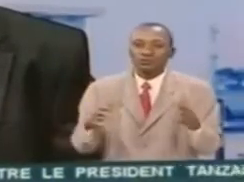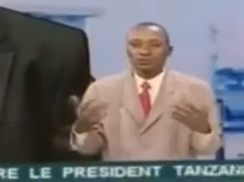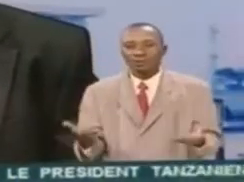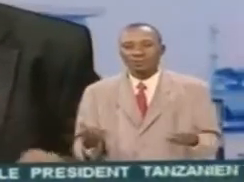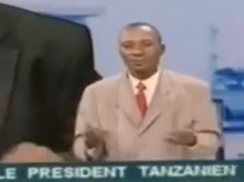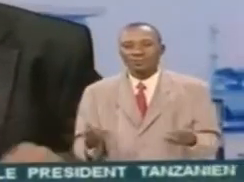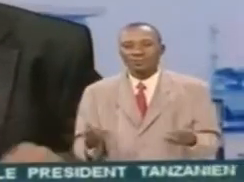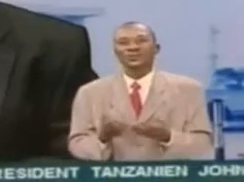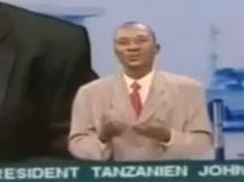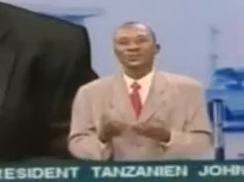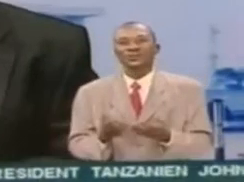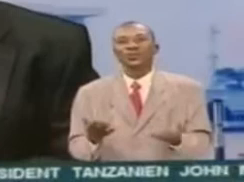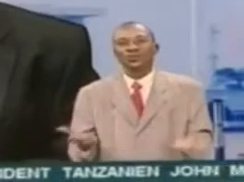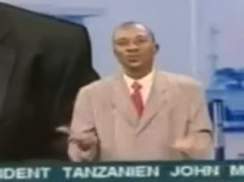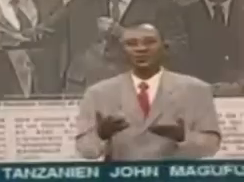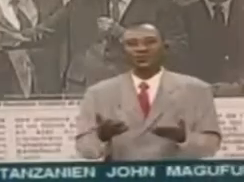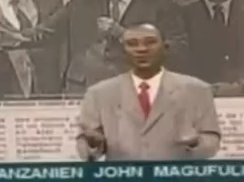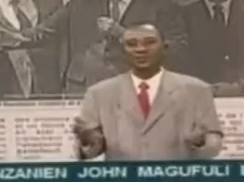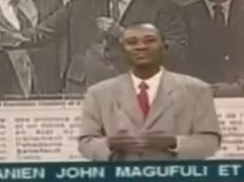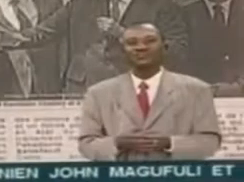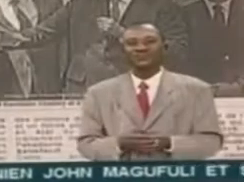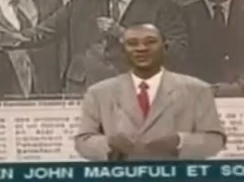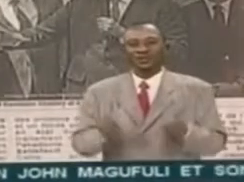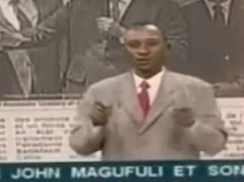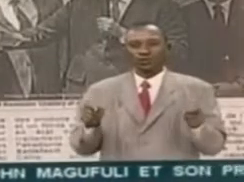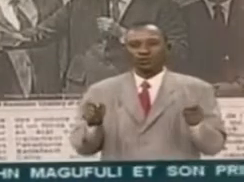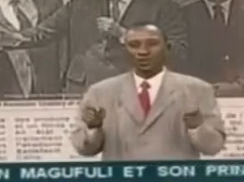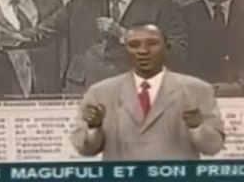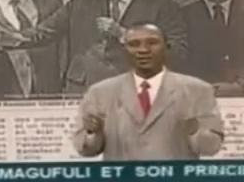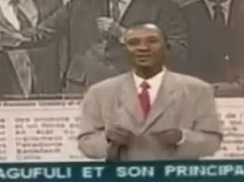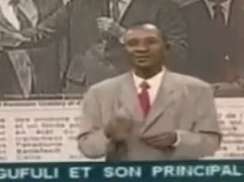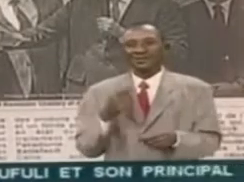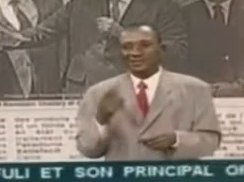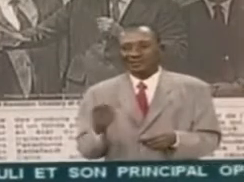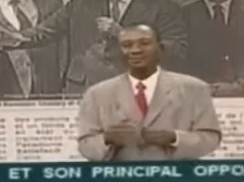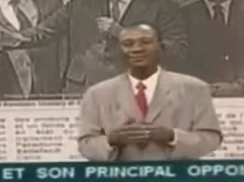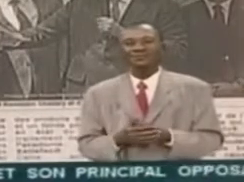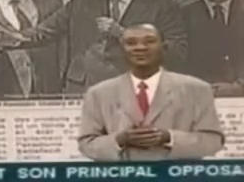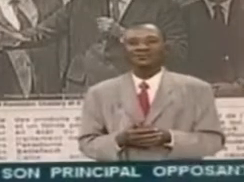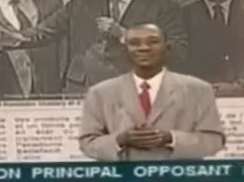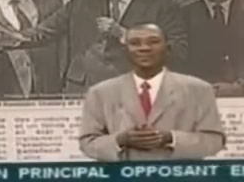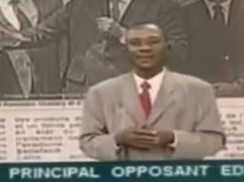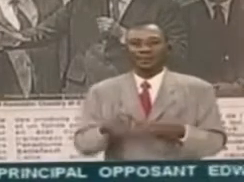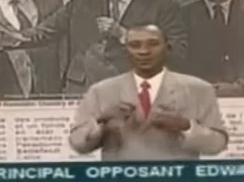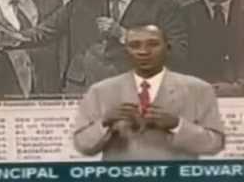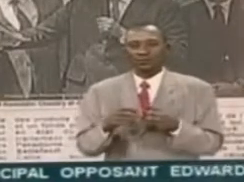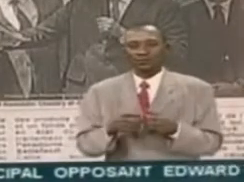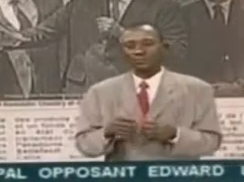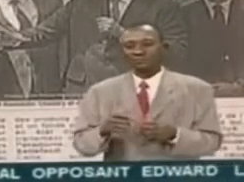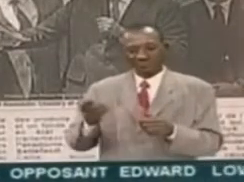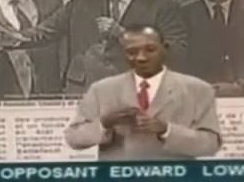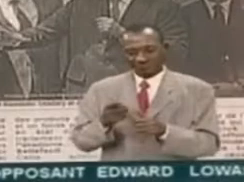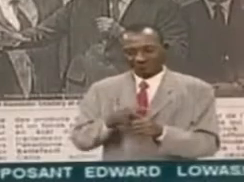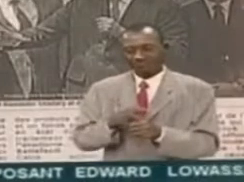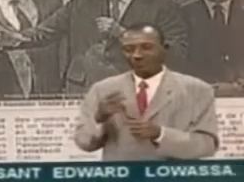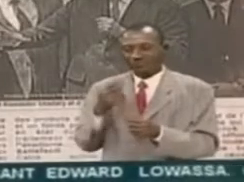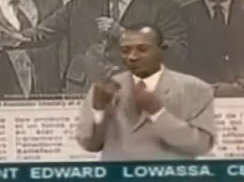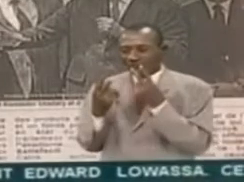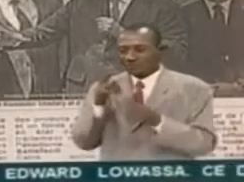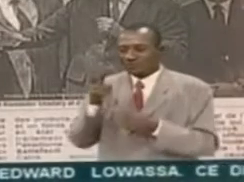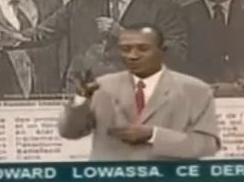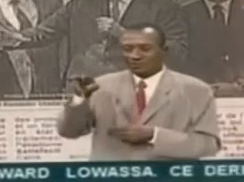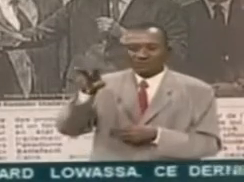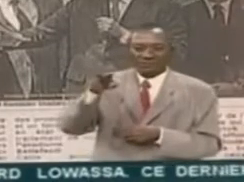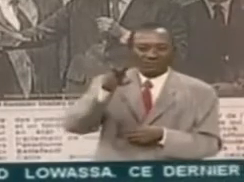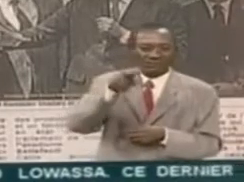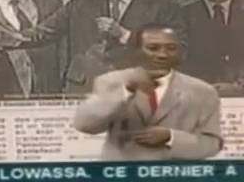faite, détox, sécurité, prospérité. Après avoir calculé les réalités des dégâts causés par la pluie diluvienne de la nuit du 3